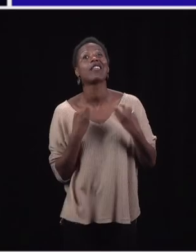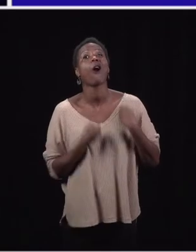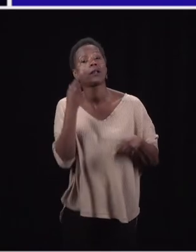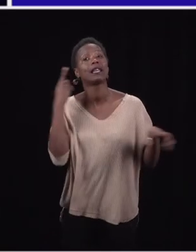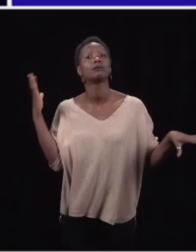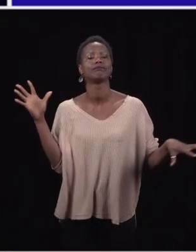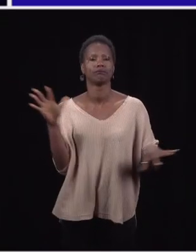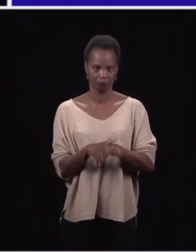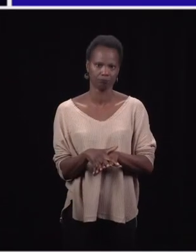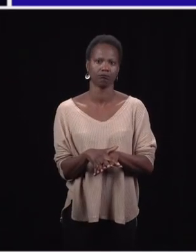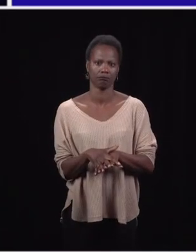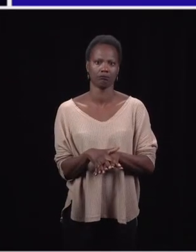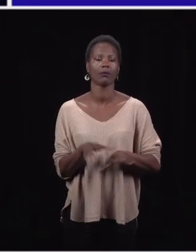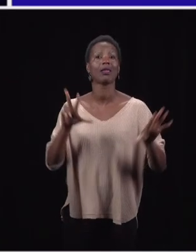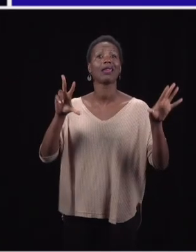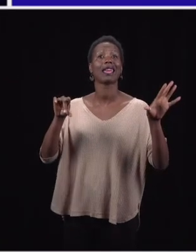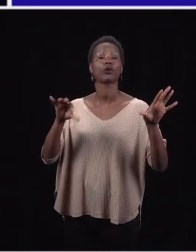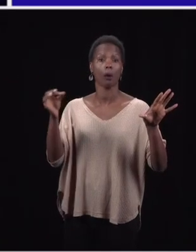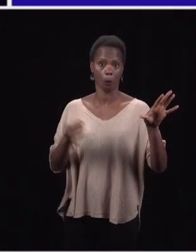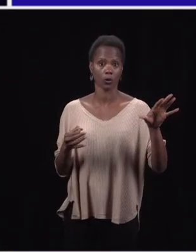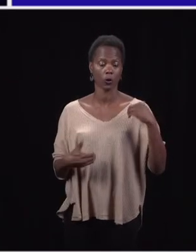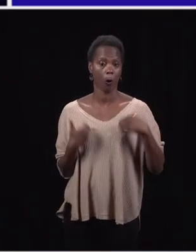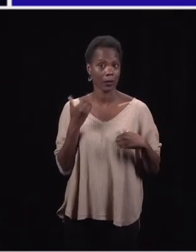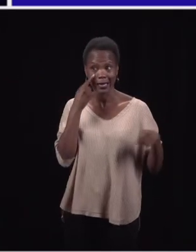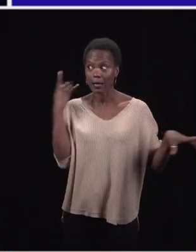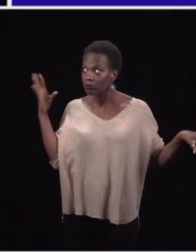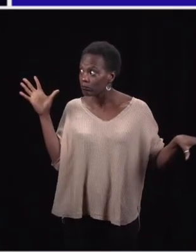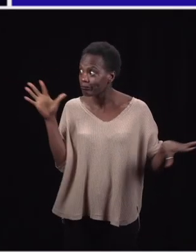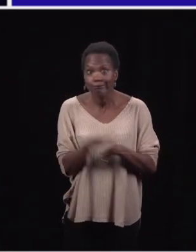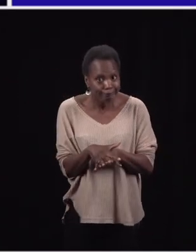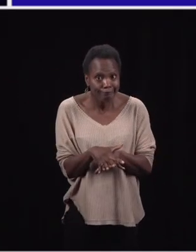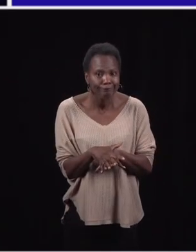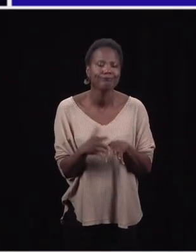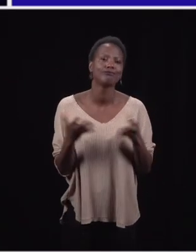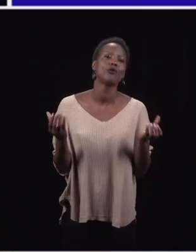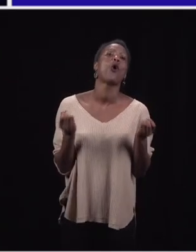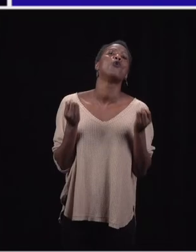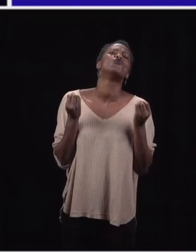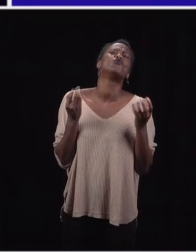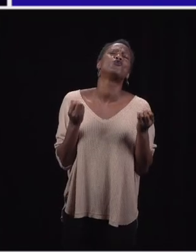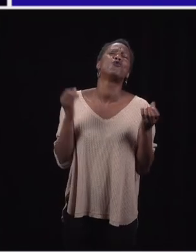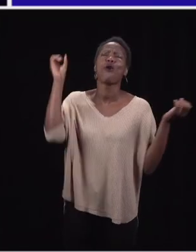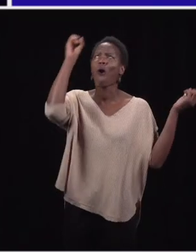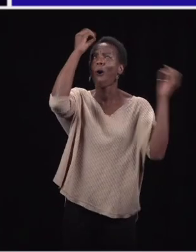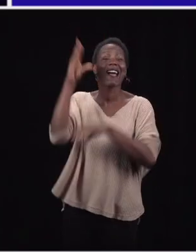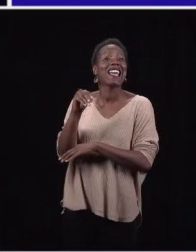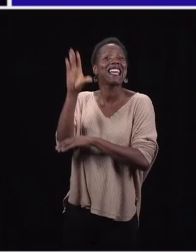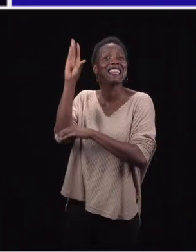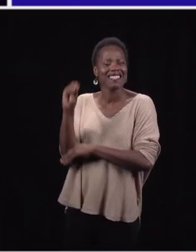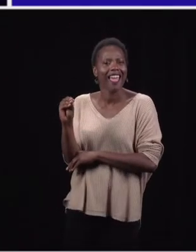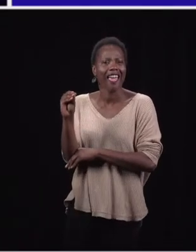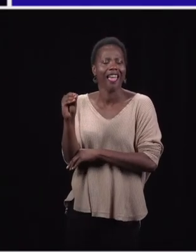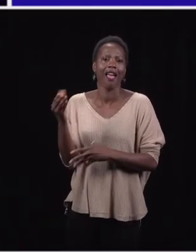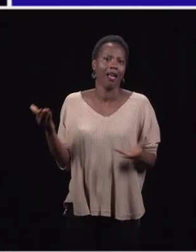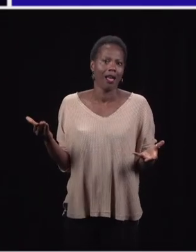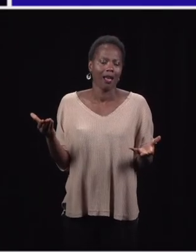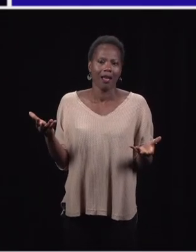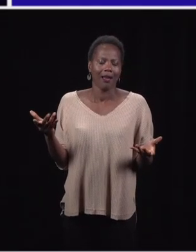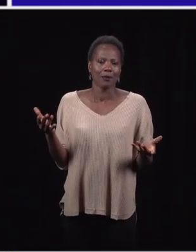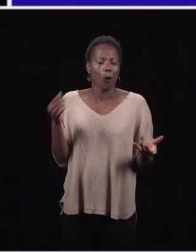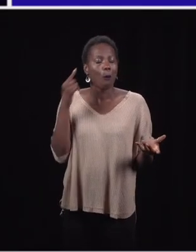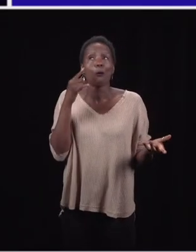80% des handicaps ne sont pas visibles on a tendance duré à faire des raccourcis à utiliser de biais pour